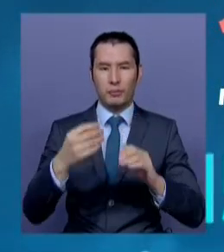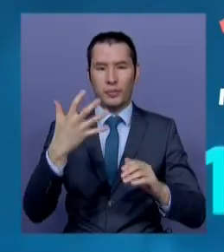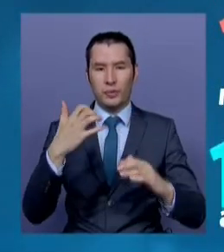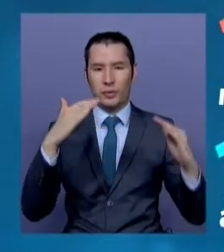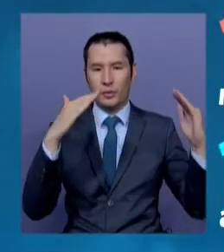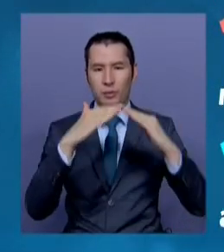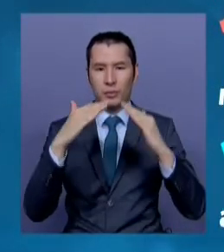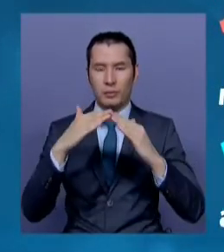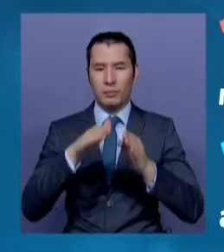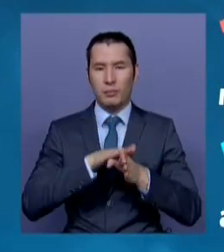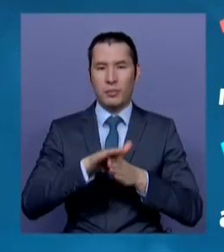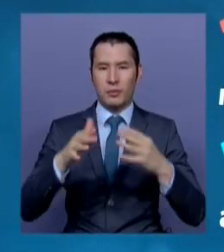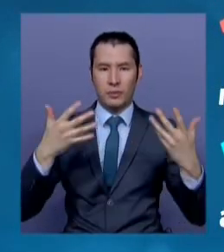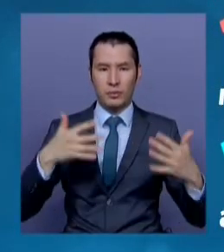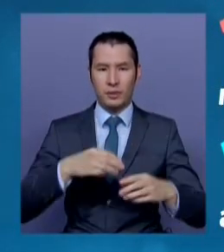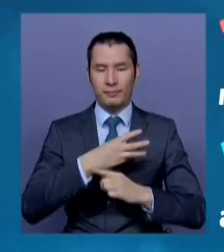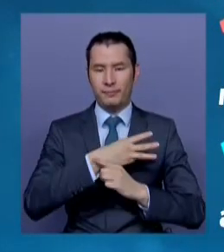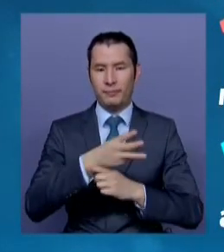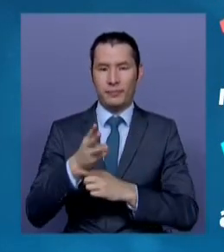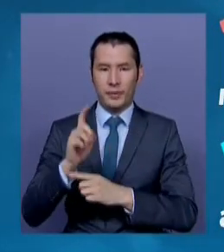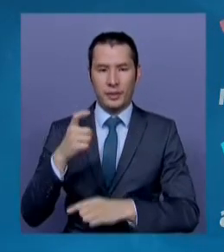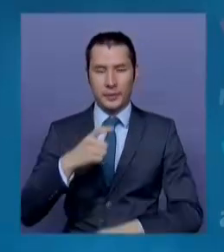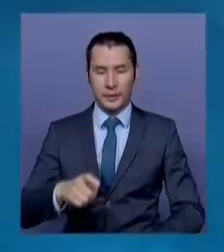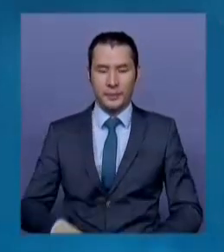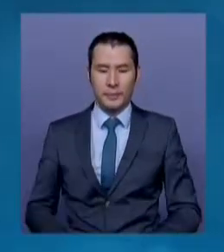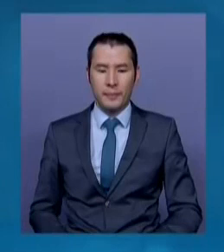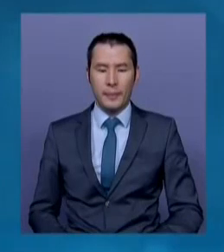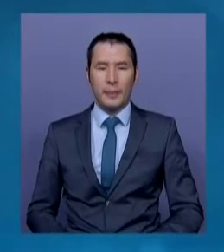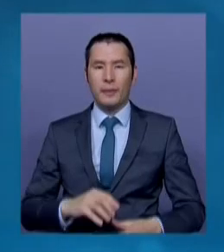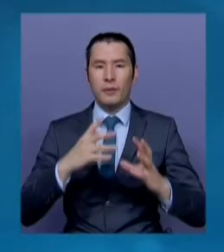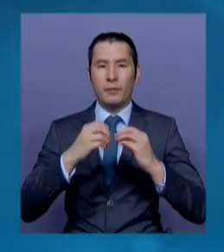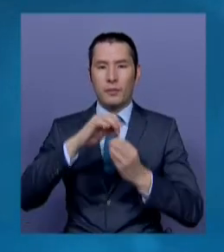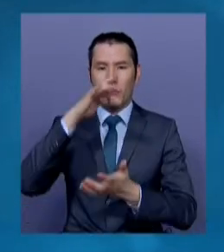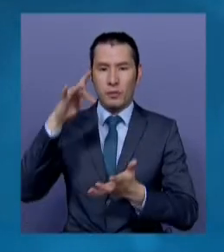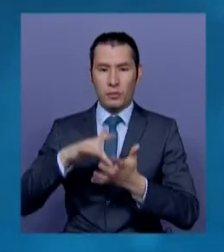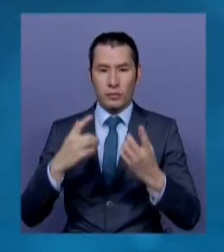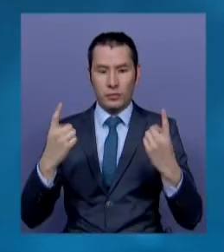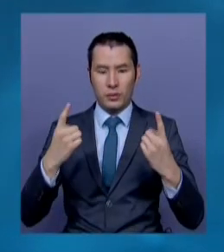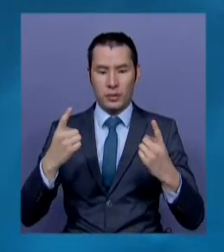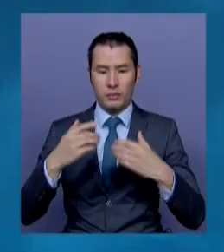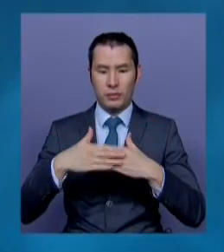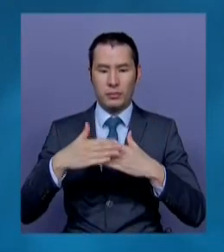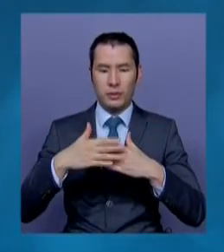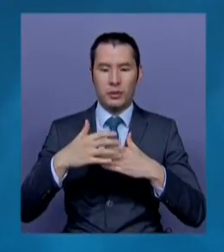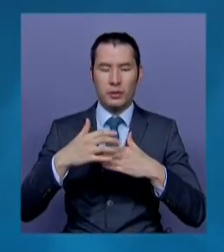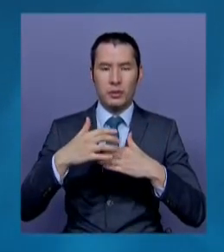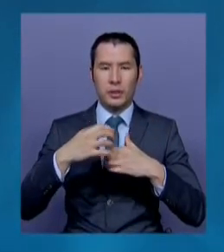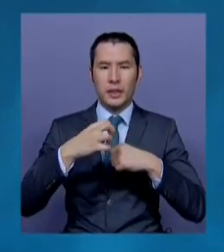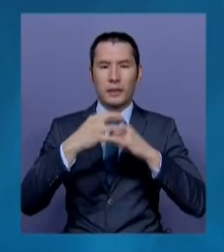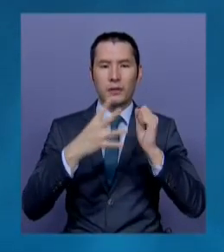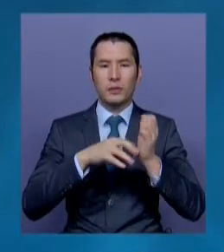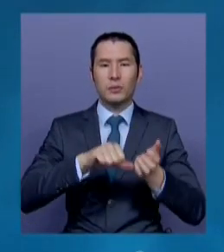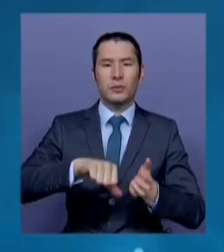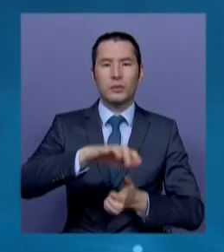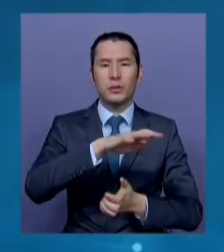пен 4082 аулада дезинфекция жұмыстары жүргізілген. Сондай-ақ мегаполистегі 19 ауру ошақтарында вирустың таралуының